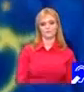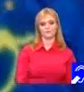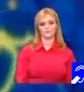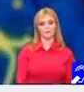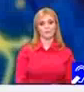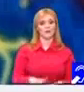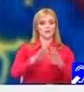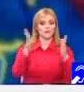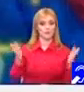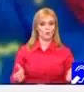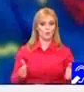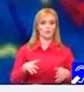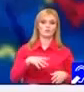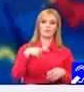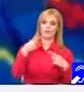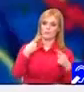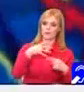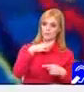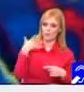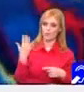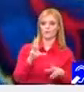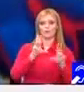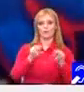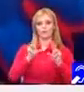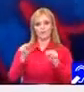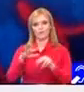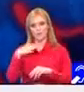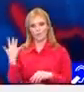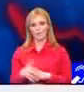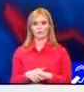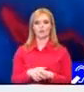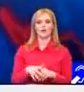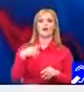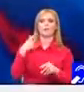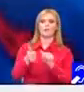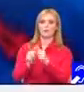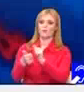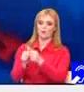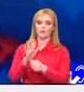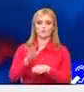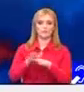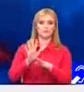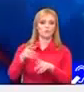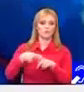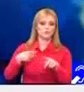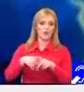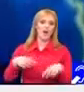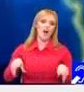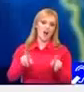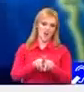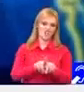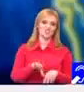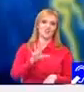La tribună cu mari promisiuni la implementarea reformelor cu jumătate de măsură. Cam astfel este văzută activitatea guvernării de